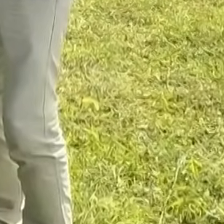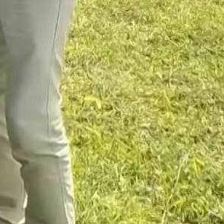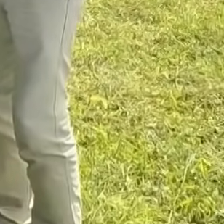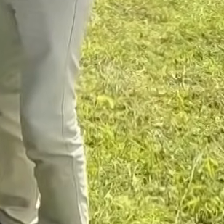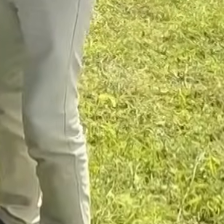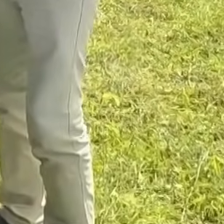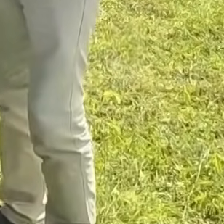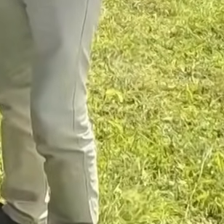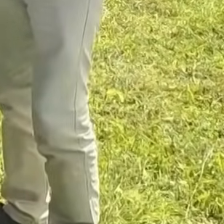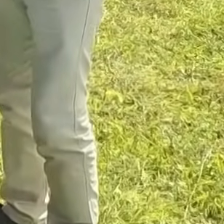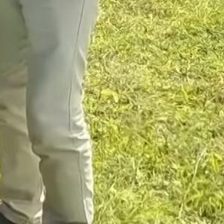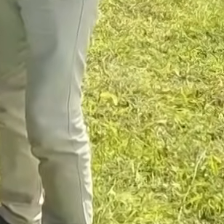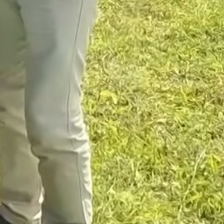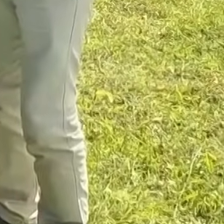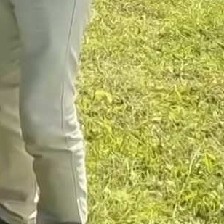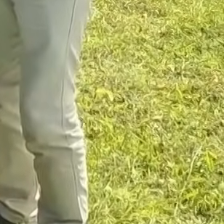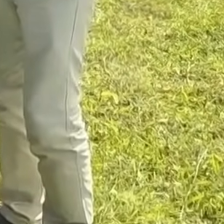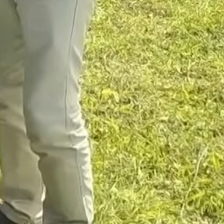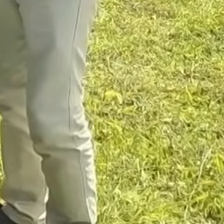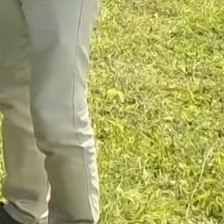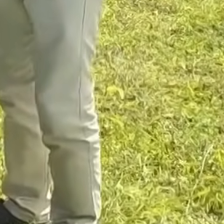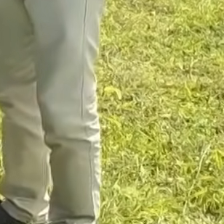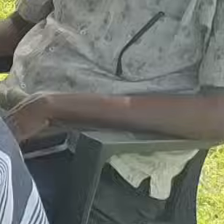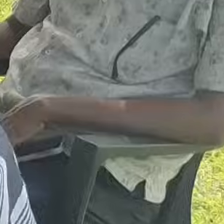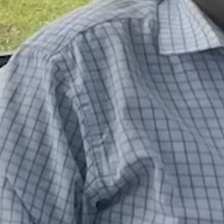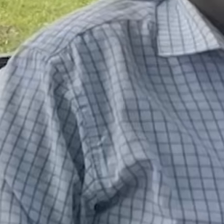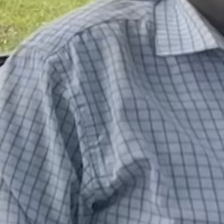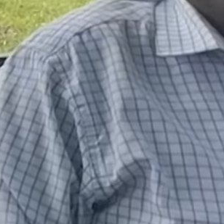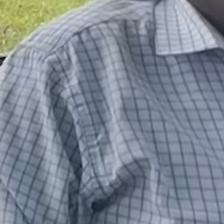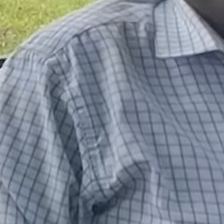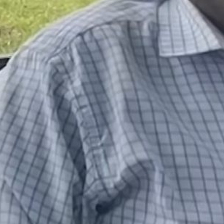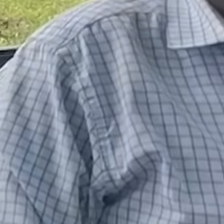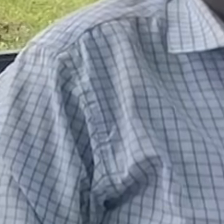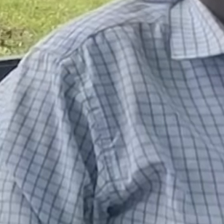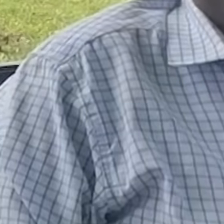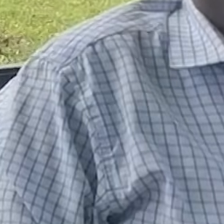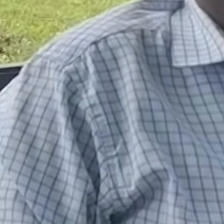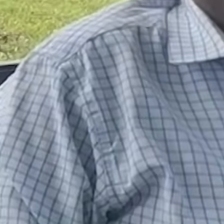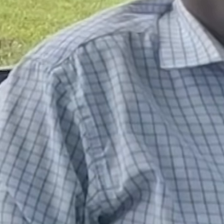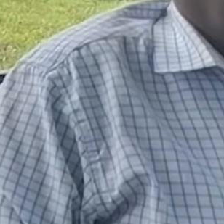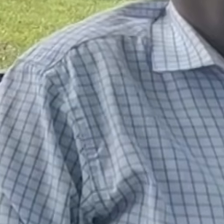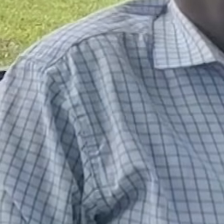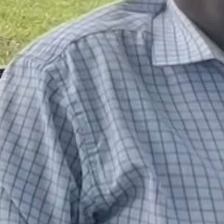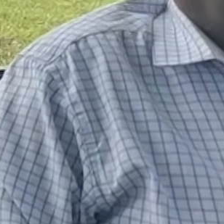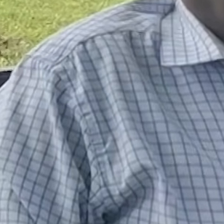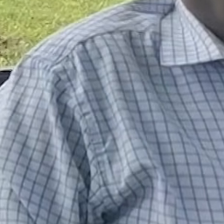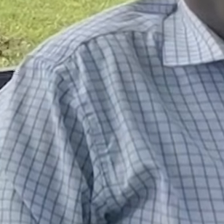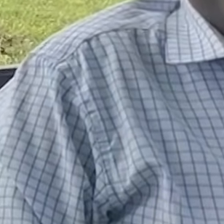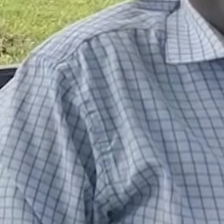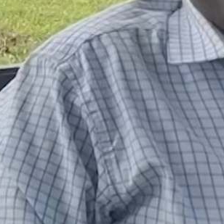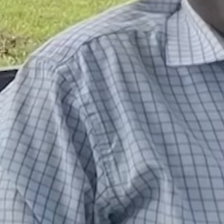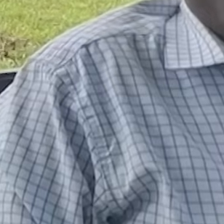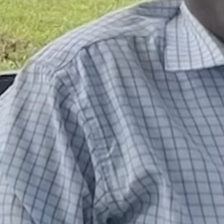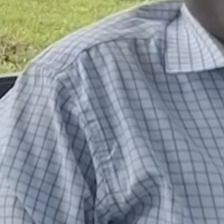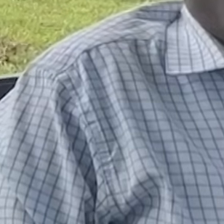ஏற்பாட்டு குழுவின் உபத்தலைவர் அருணாசலம் வேளமாளிகிதன் இவ்வாறு தெரிவித்தார். நான் கனகபுரம் மாவீரர் துயிலும் இல்ல பணிக்குழுவினுடைய